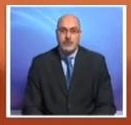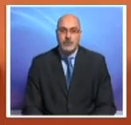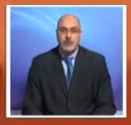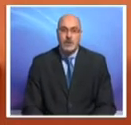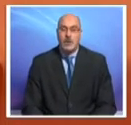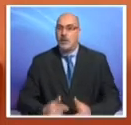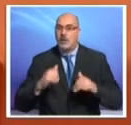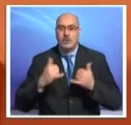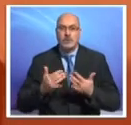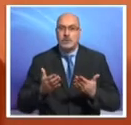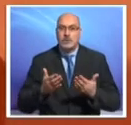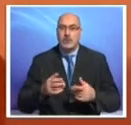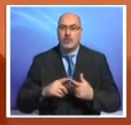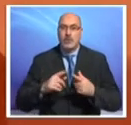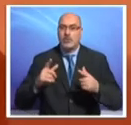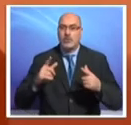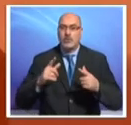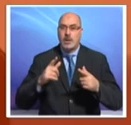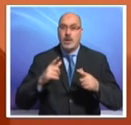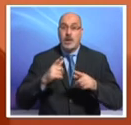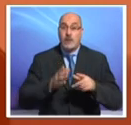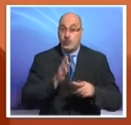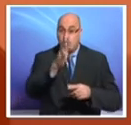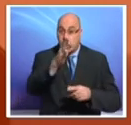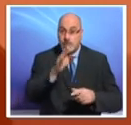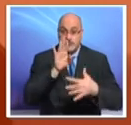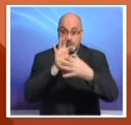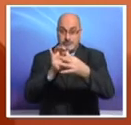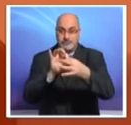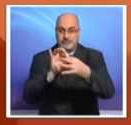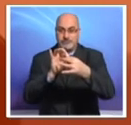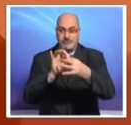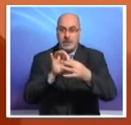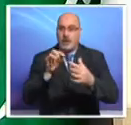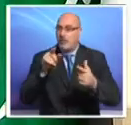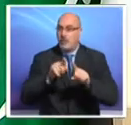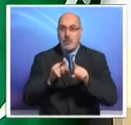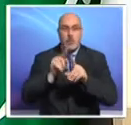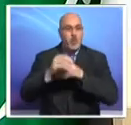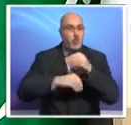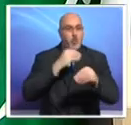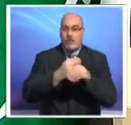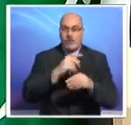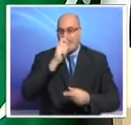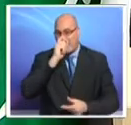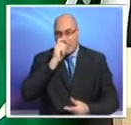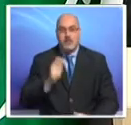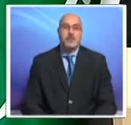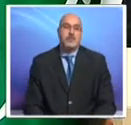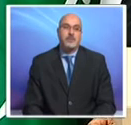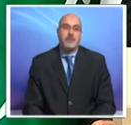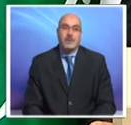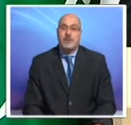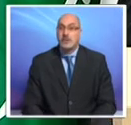الجزائر يرتبط مصيرها ارتباطا وثيقا بمصير العالم العربي، فإنها